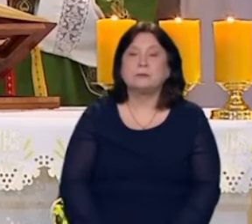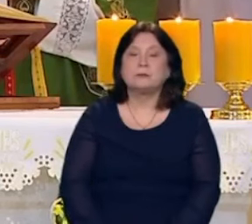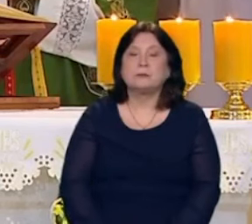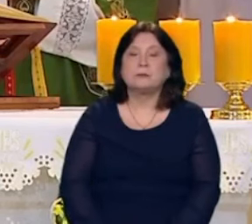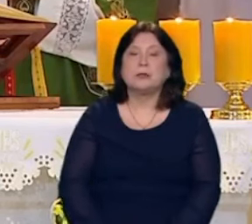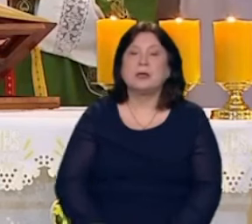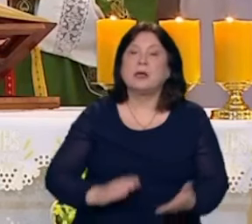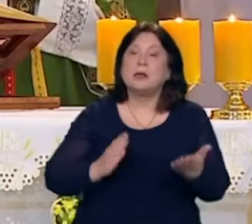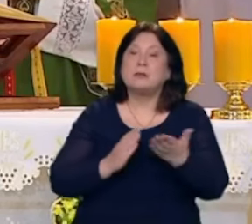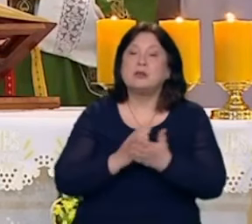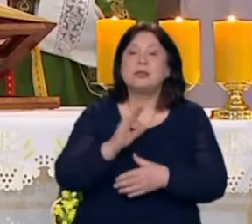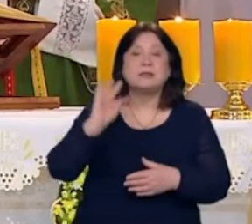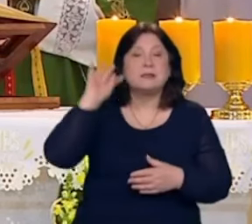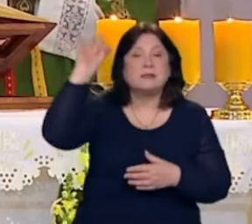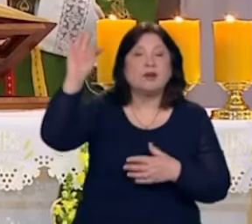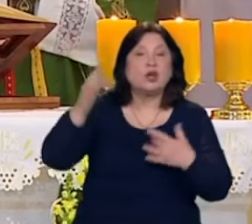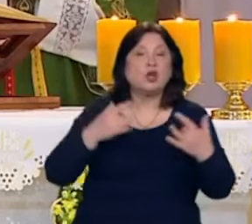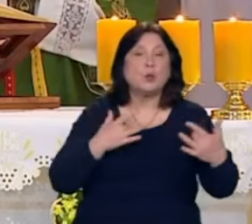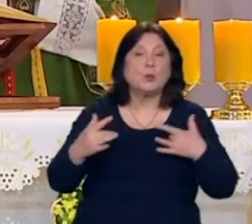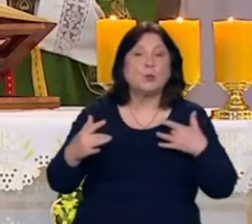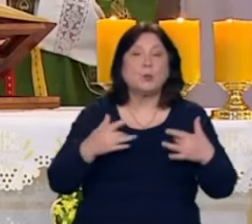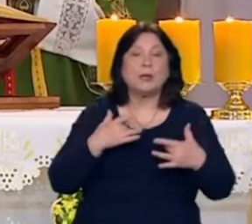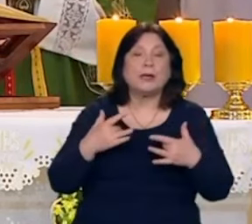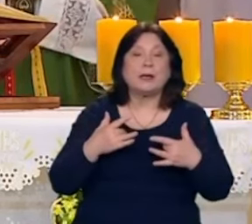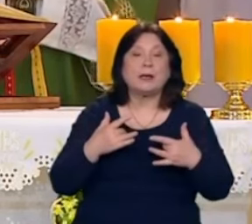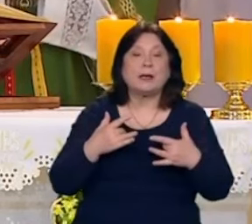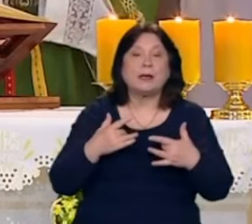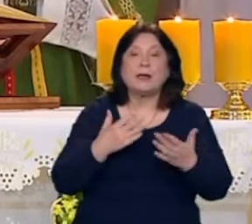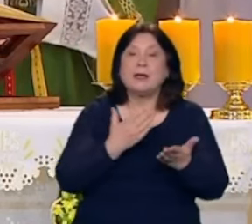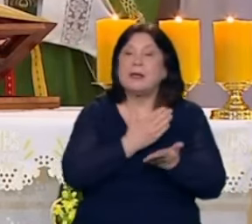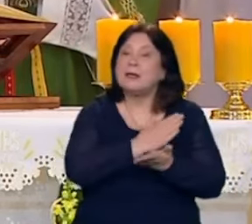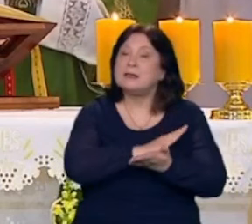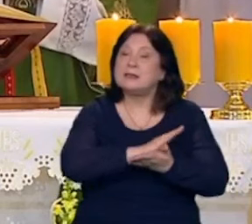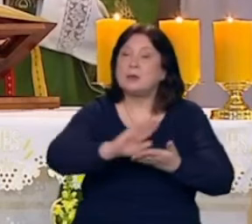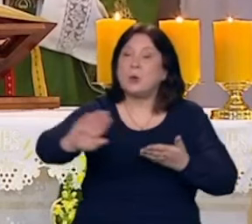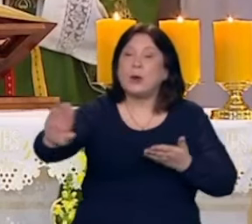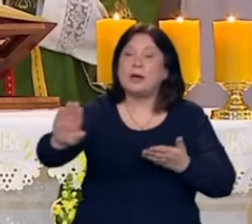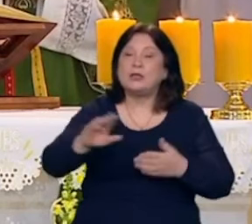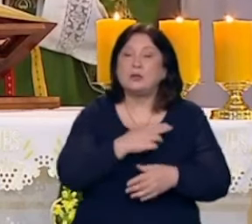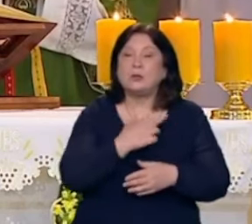przez swoją mękę zgładził nasze